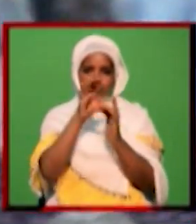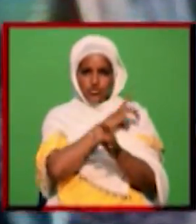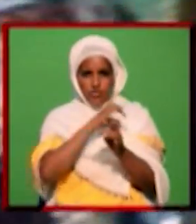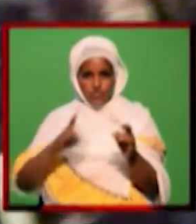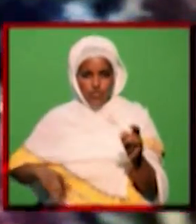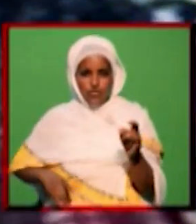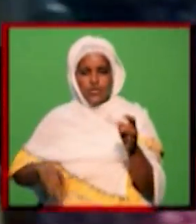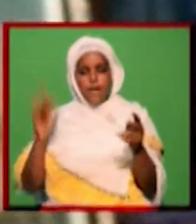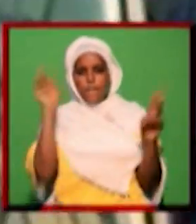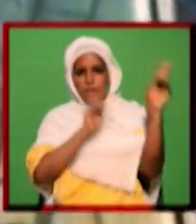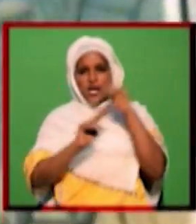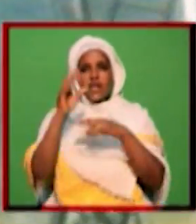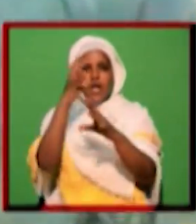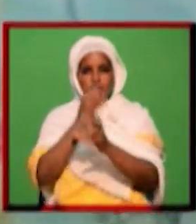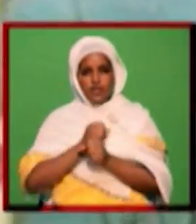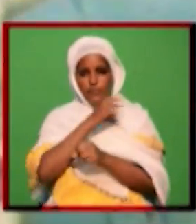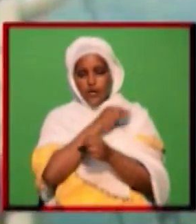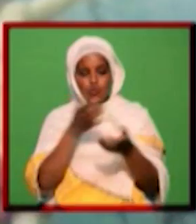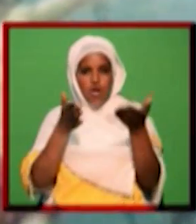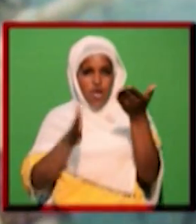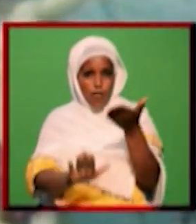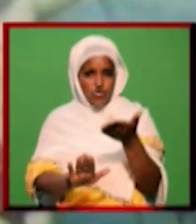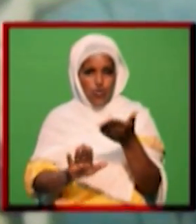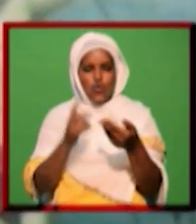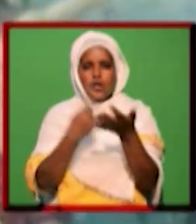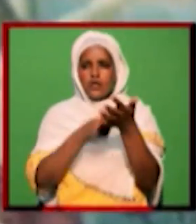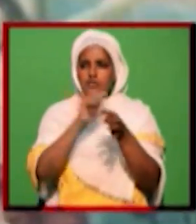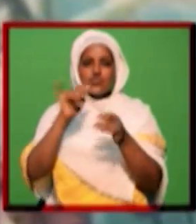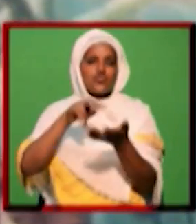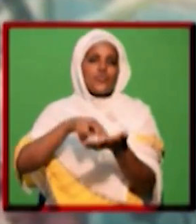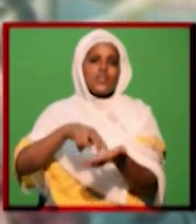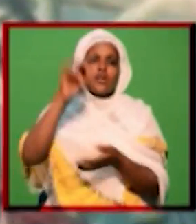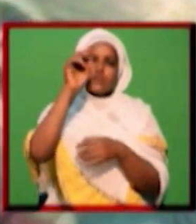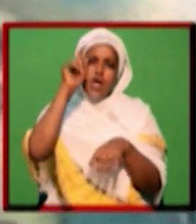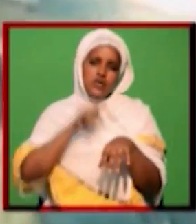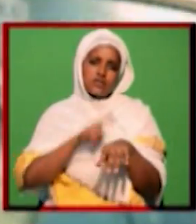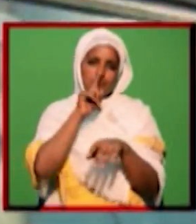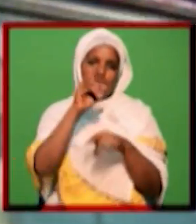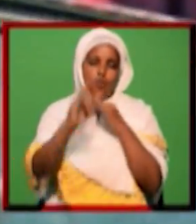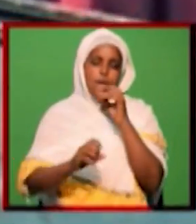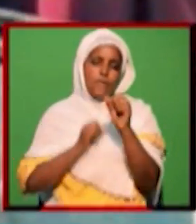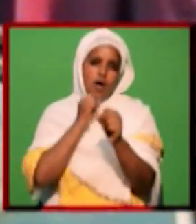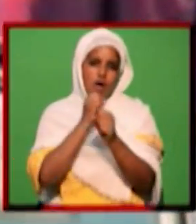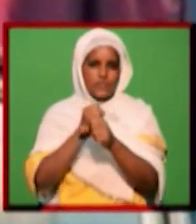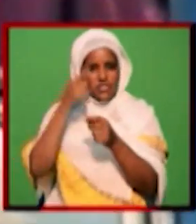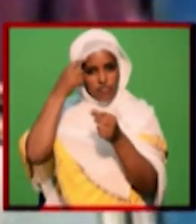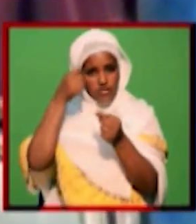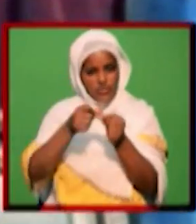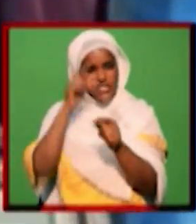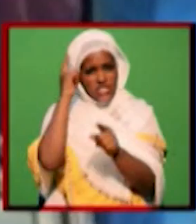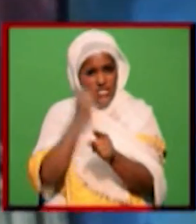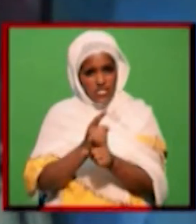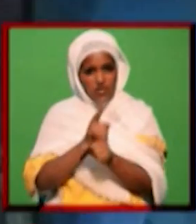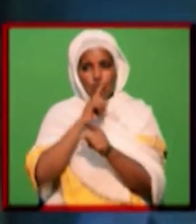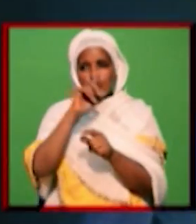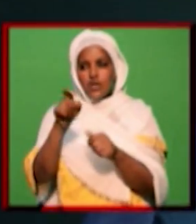ኢየሱስ ክርስቶስ መከራ የተቀበለውና የሞተው እንዲሁም የተነሳው አንድ ጊዜ ነው። በየዓመቱ ማሰባችን ትክክል